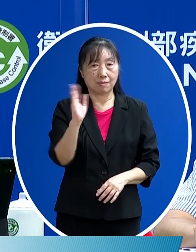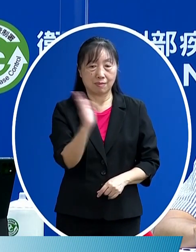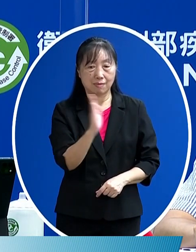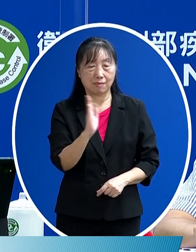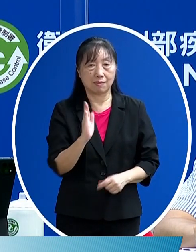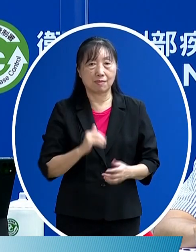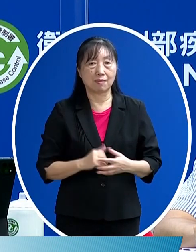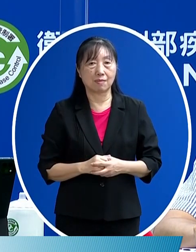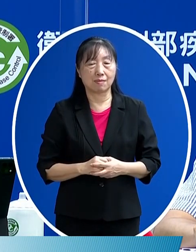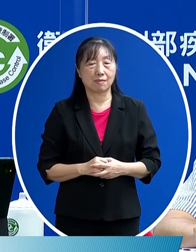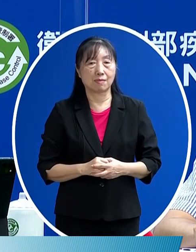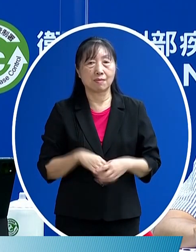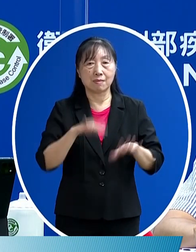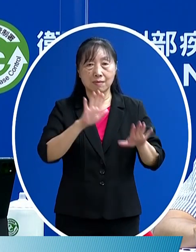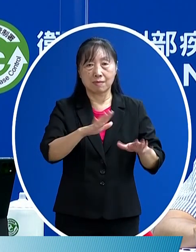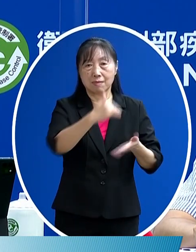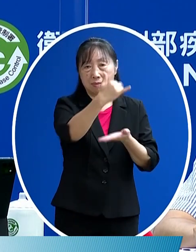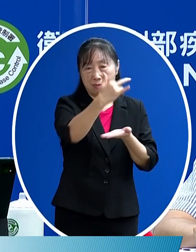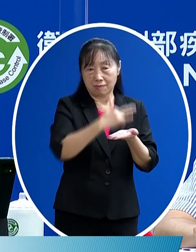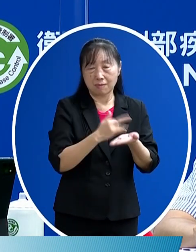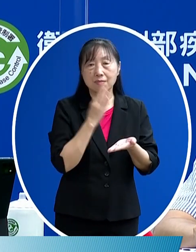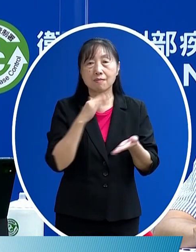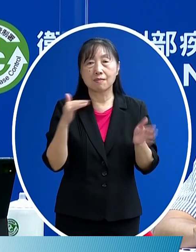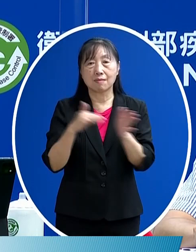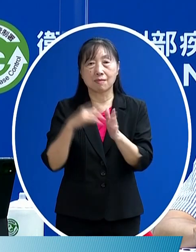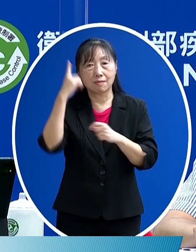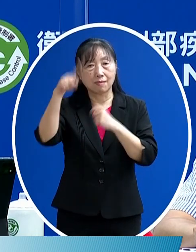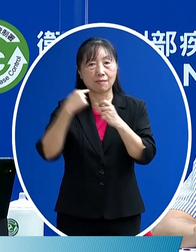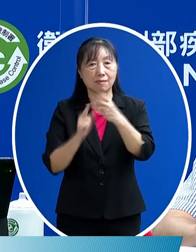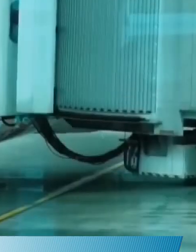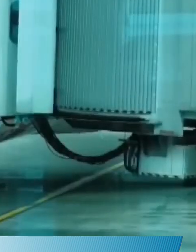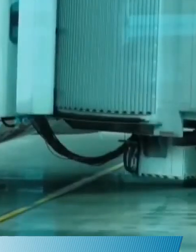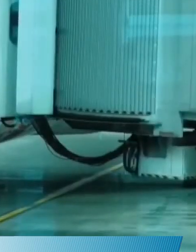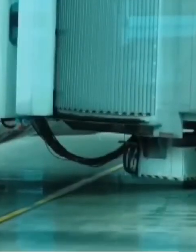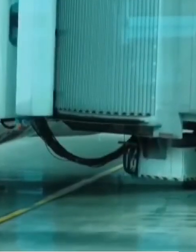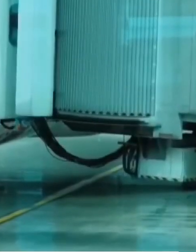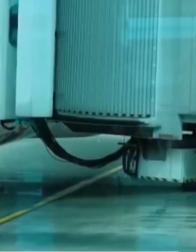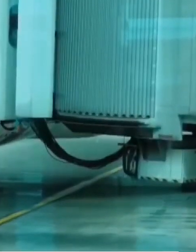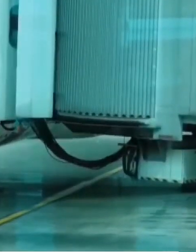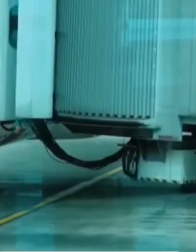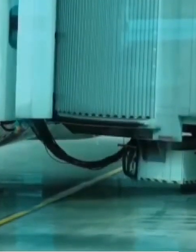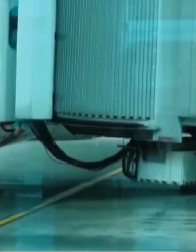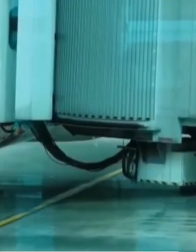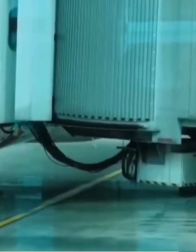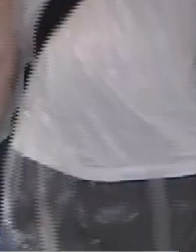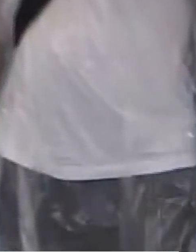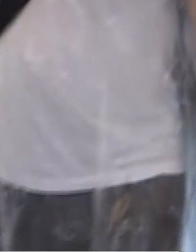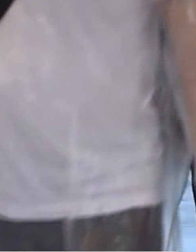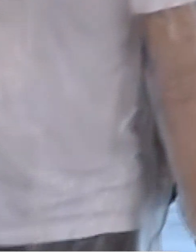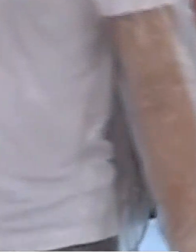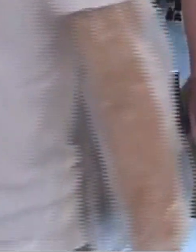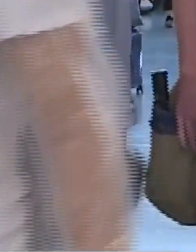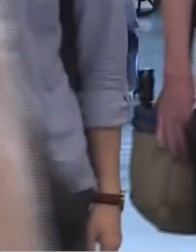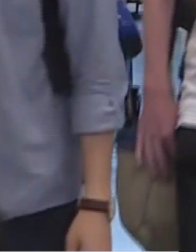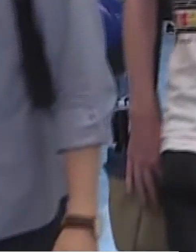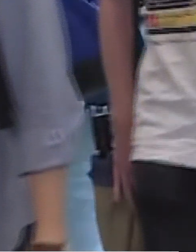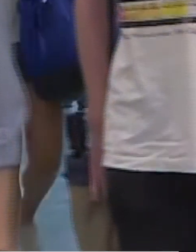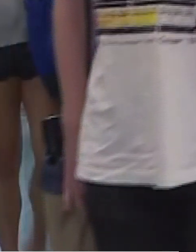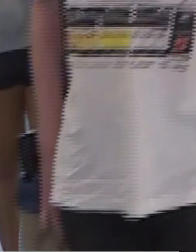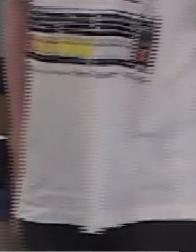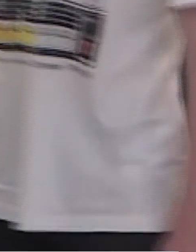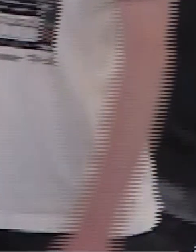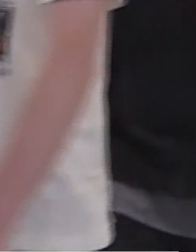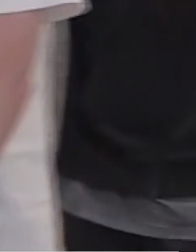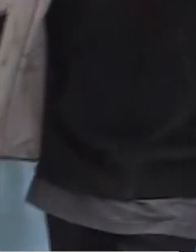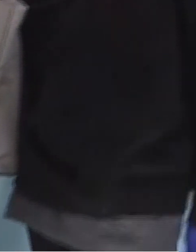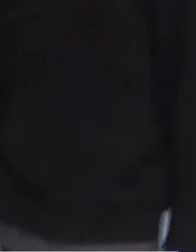371万多剂，那这一批莫德纳的效期是到明年的3月2号。 另外，指挥中心公布最近一周境外移入病例基因定序结